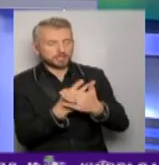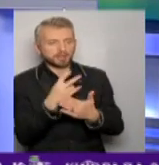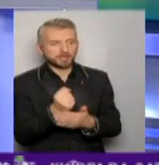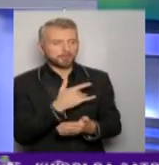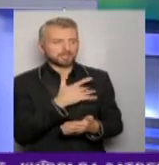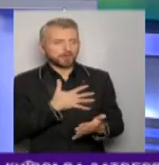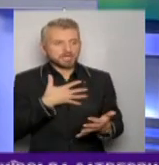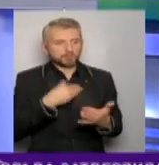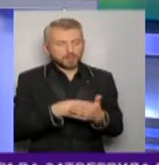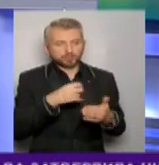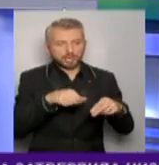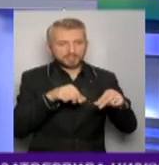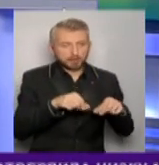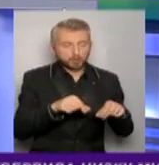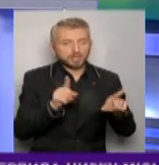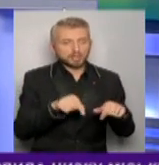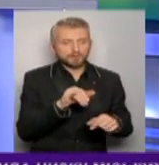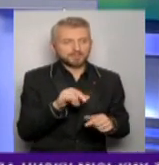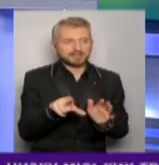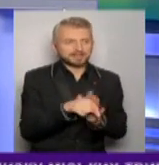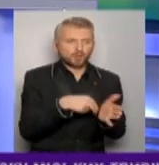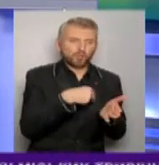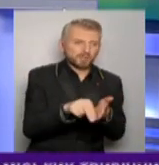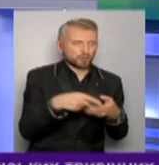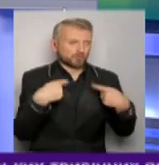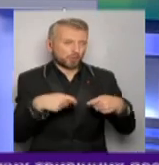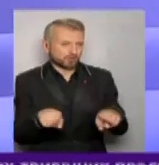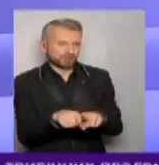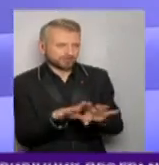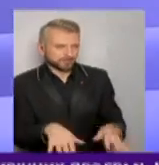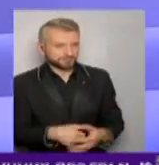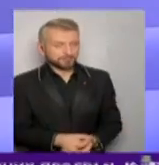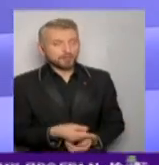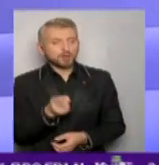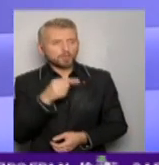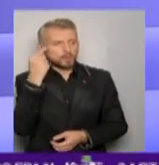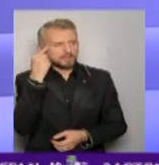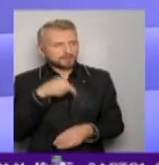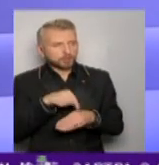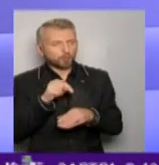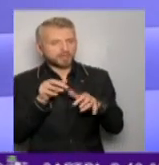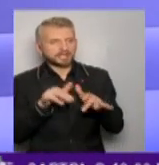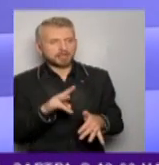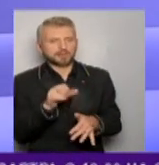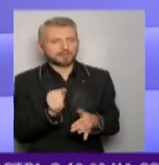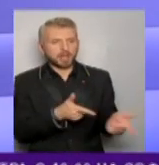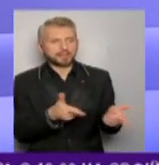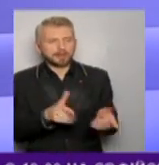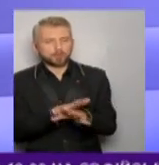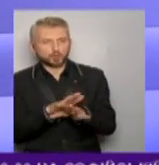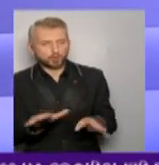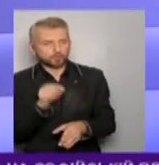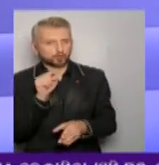приватній власності на землю і навіть із купівлею і з продажем. Тому свідома діяльність на непідготовку